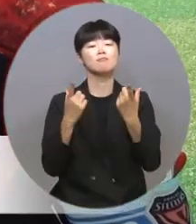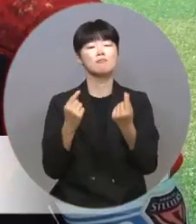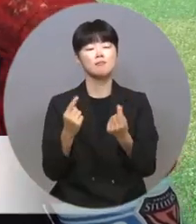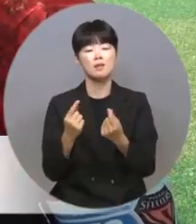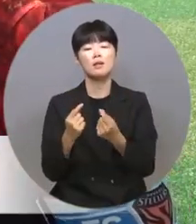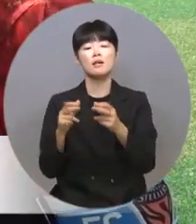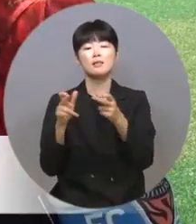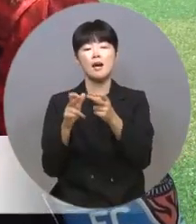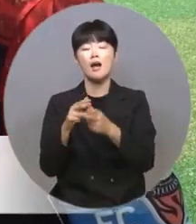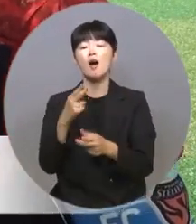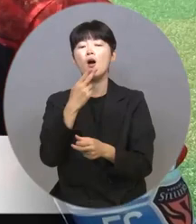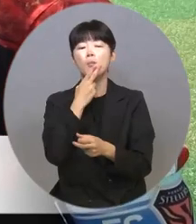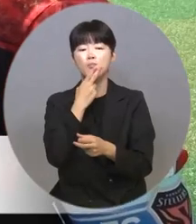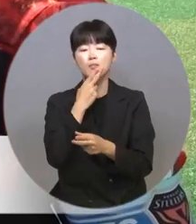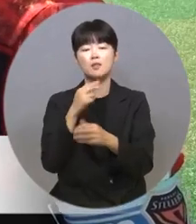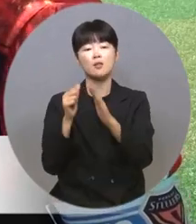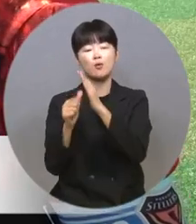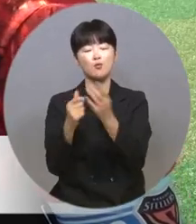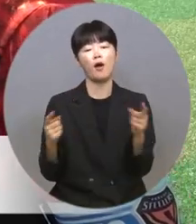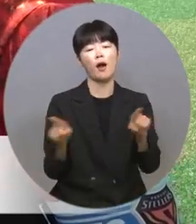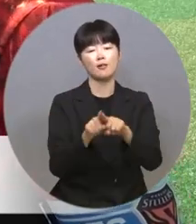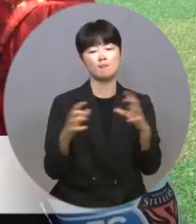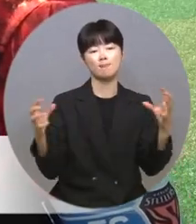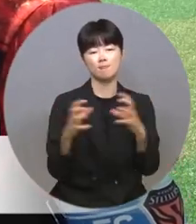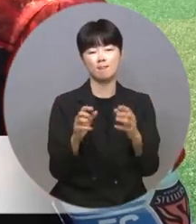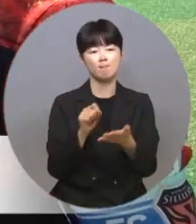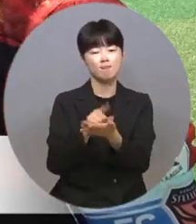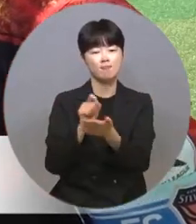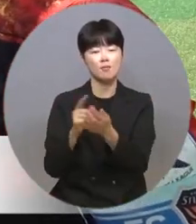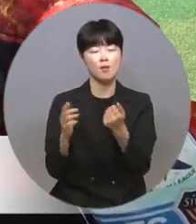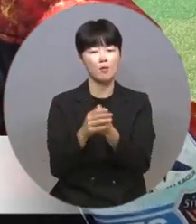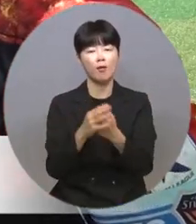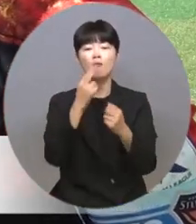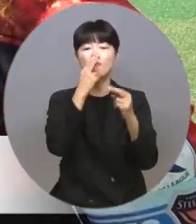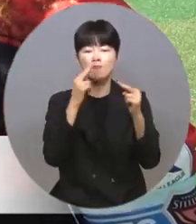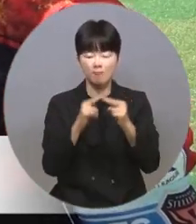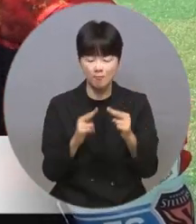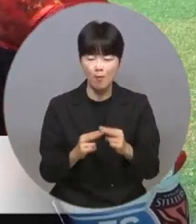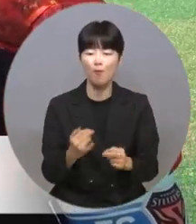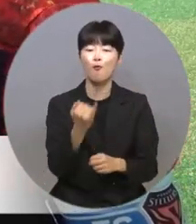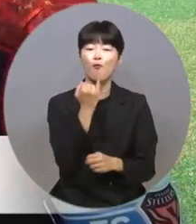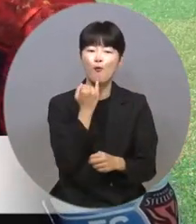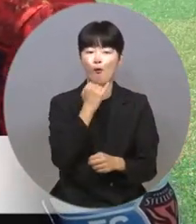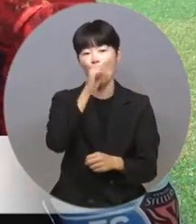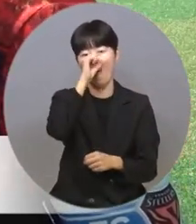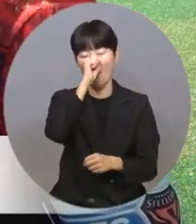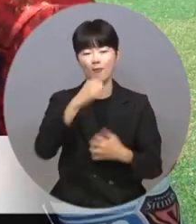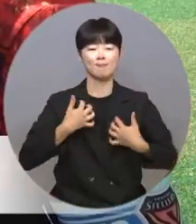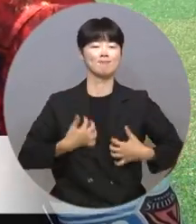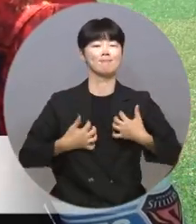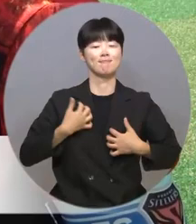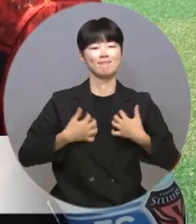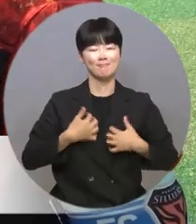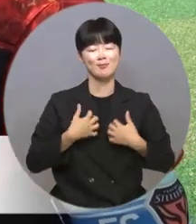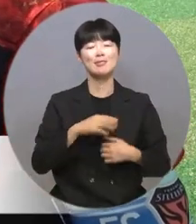합동하니까 운동도 너무 좋고 서로 호흡도 맞추고